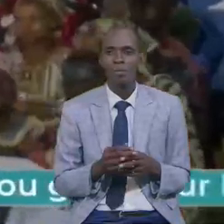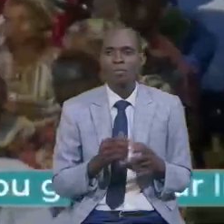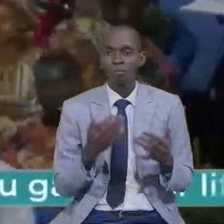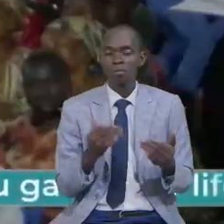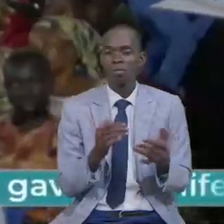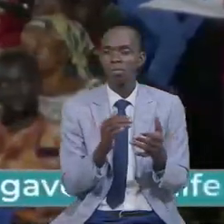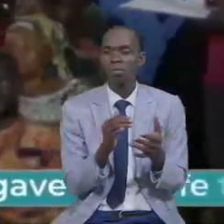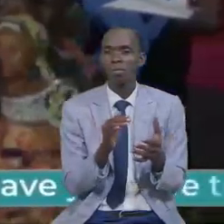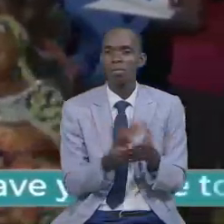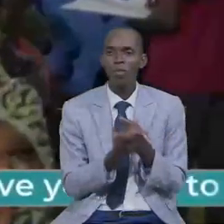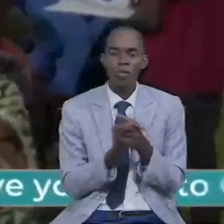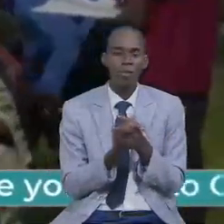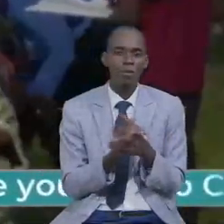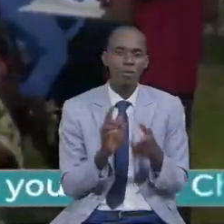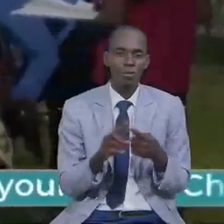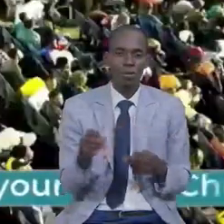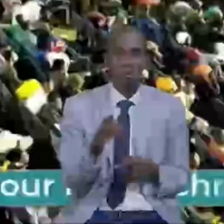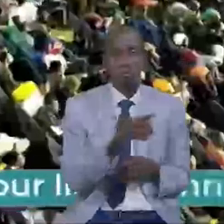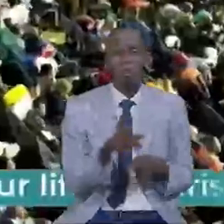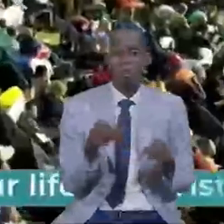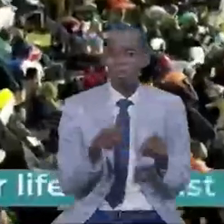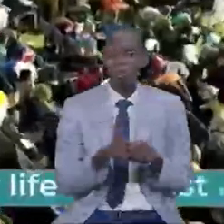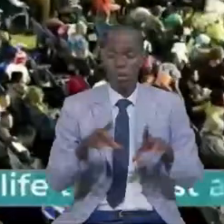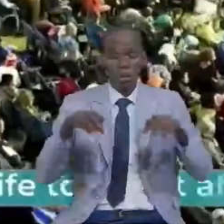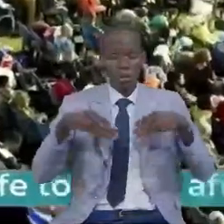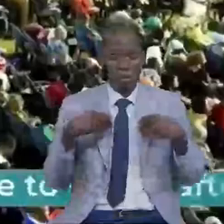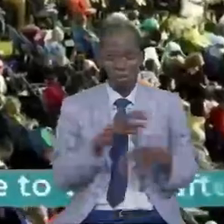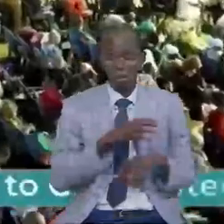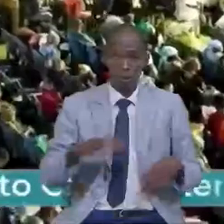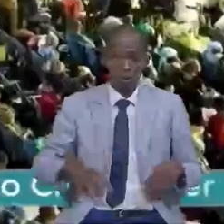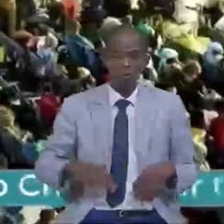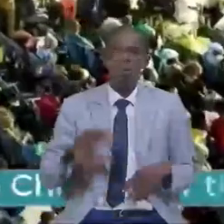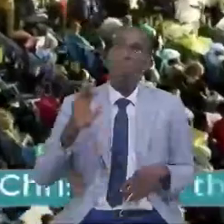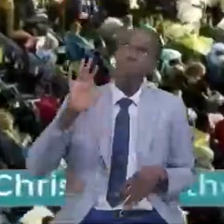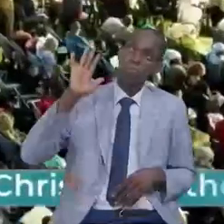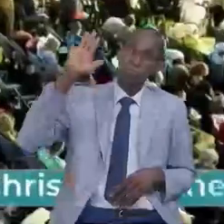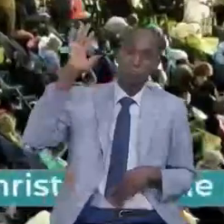Félicitations. Toujours debout. Les anges se réjouissent à cause de vous maintenant.